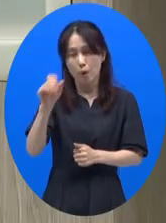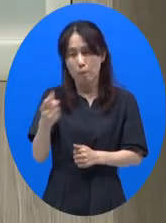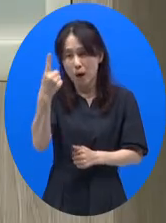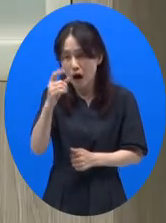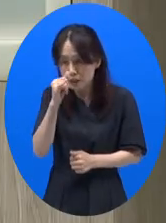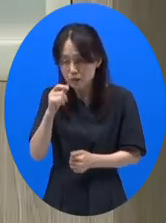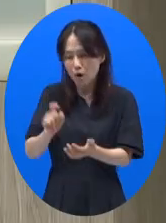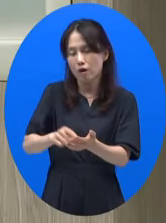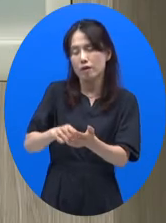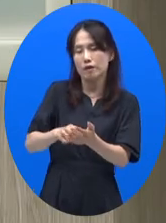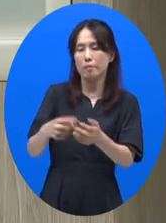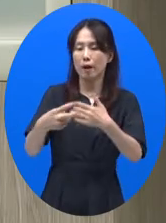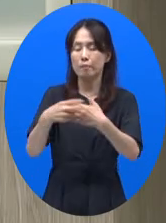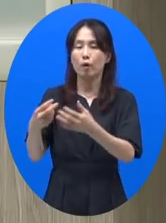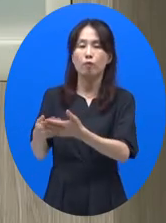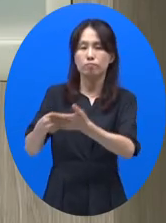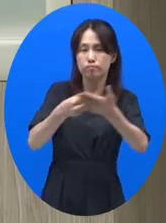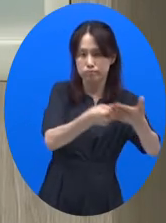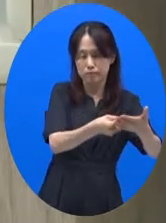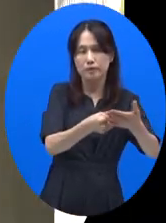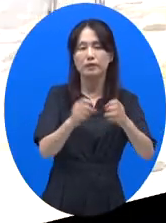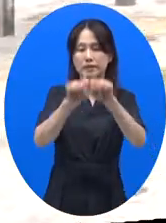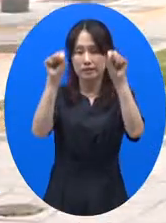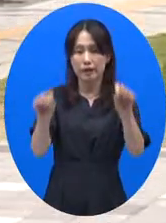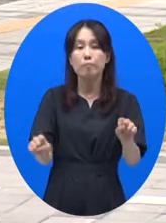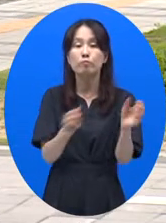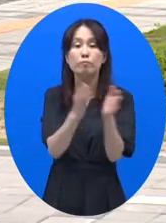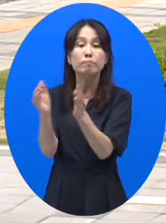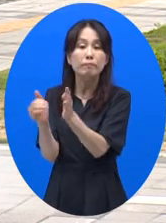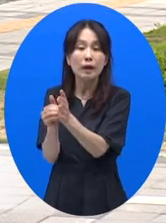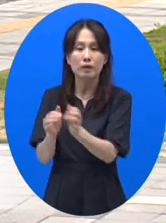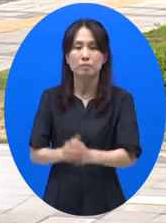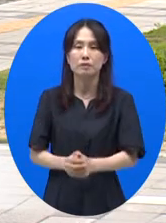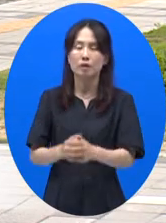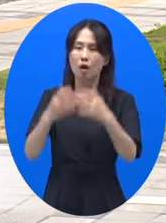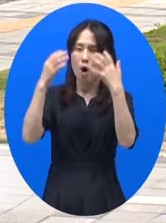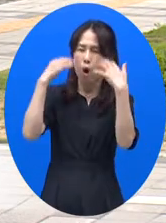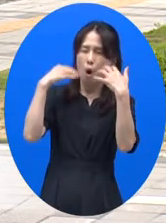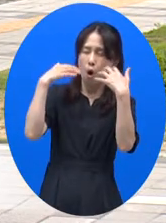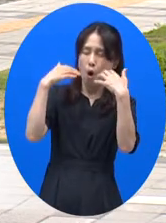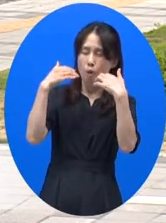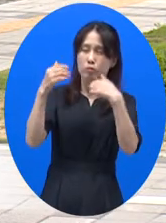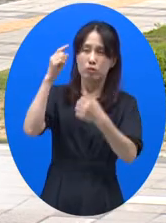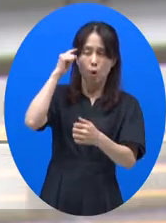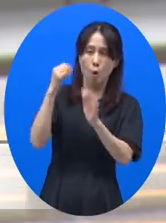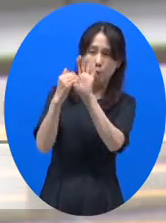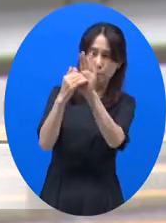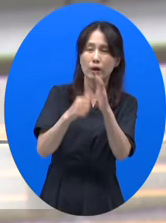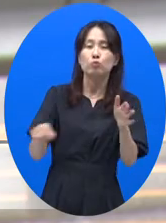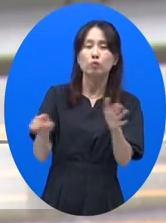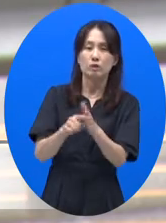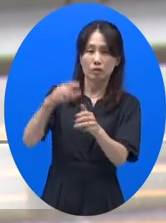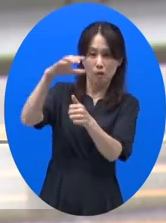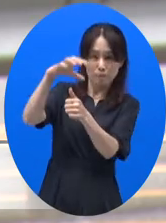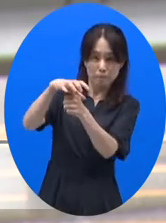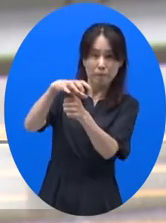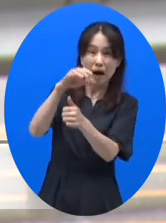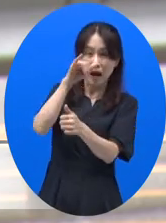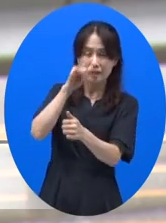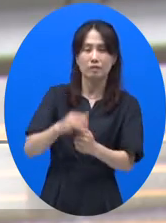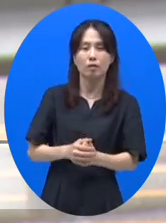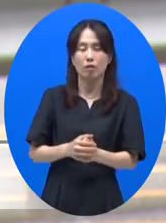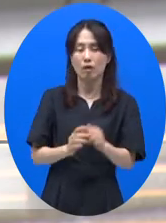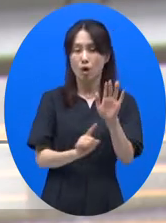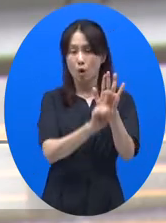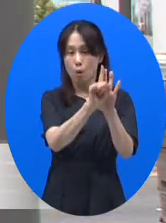신속히 병원으로 이송할 수 있는 체계도 마련됐습니다. 뙤약볕으로부터 도민들을 지키기 위한 스마트 그늘막입니다.